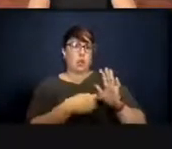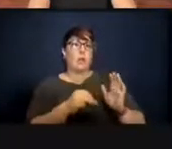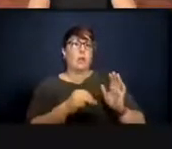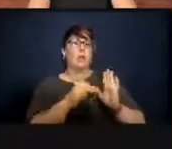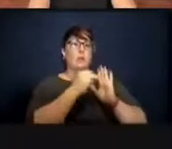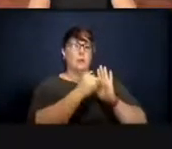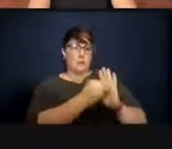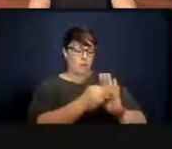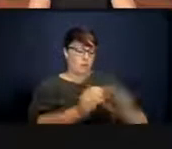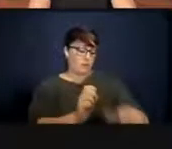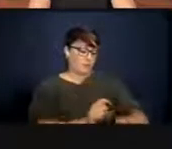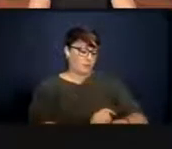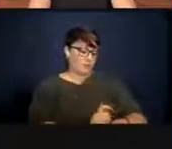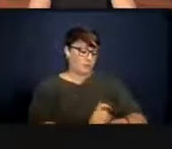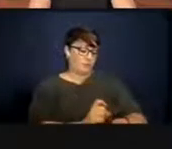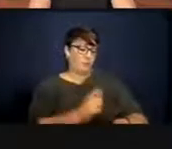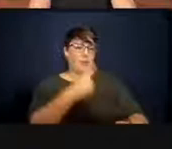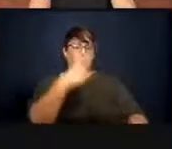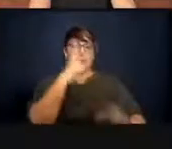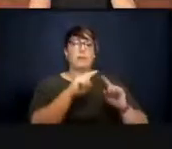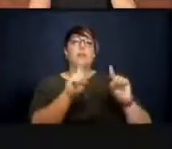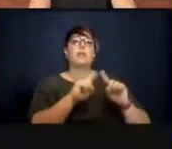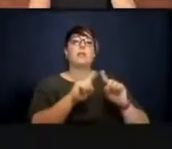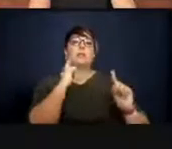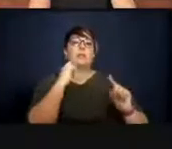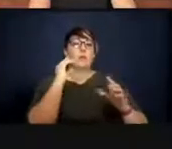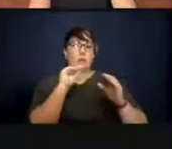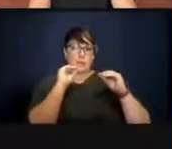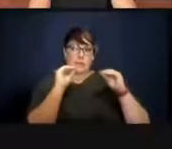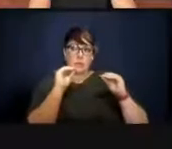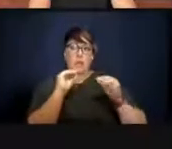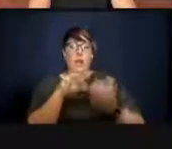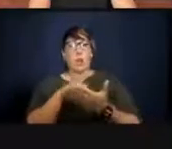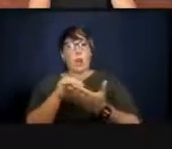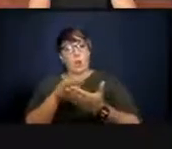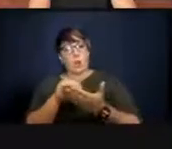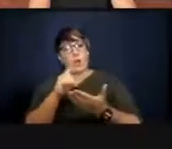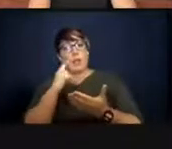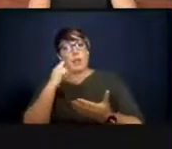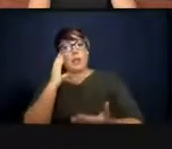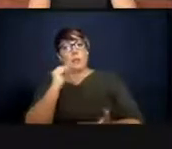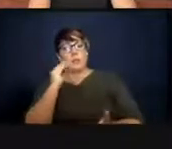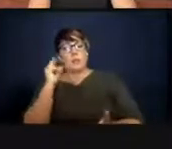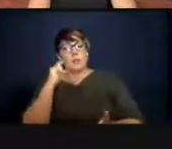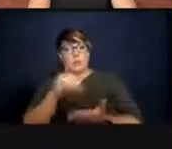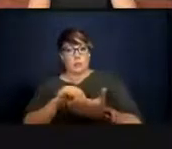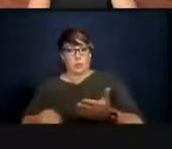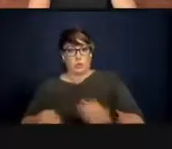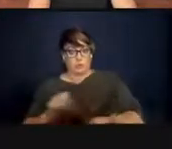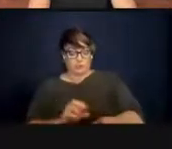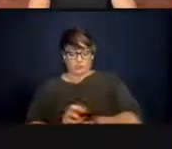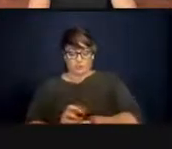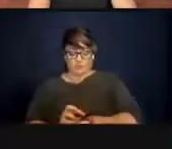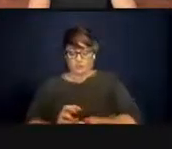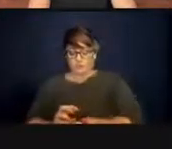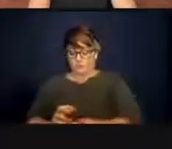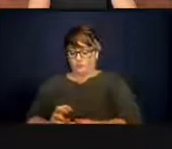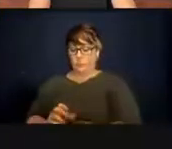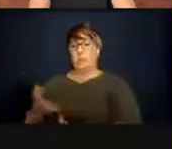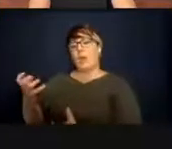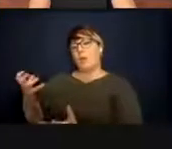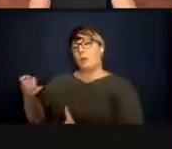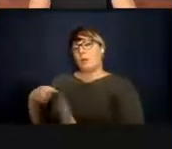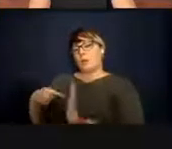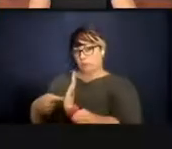yaishe lakini tunaona kwa hali ilivyo sasa, kwa sasa wanafunzi hawafuatilii masomo ambayo